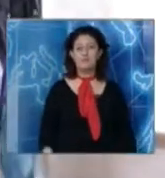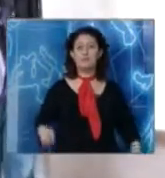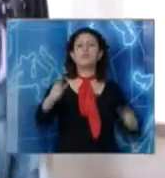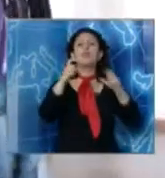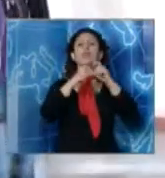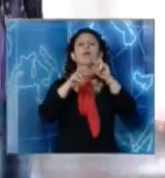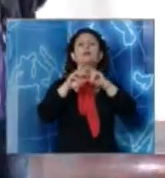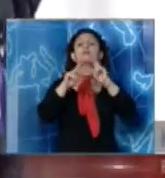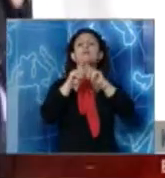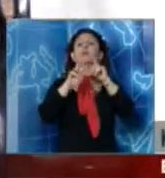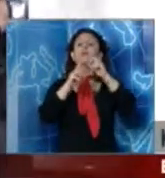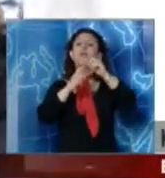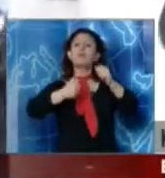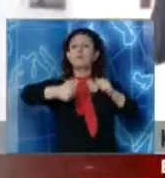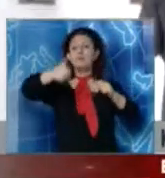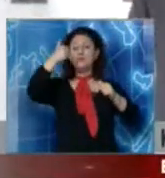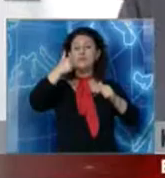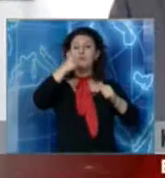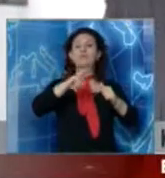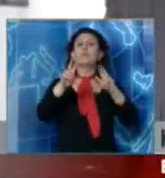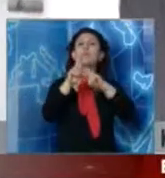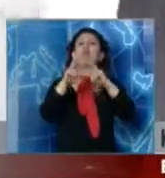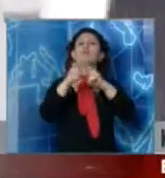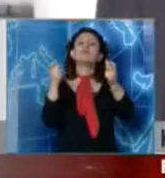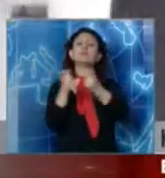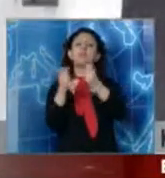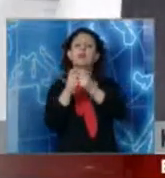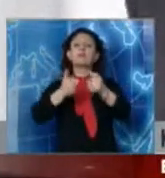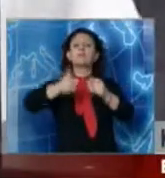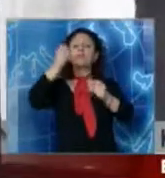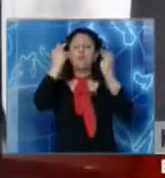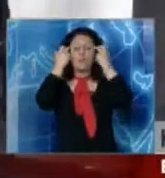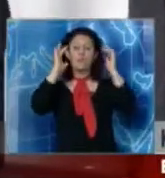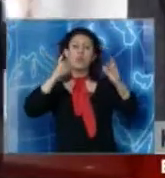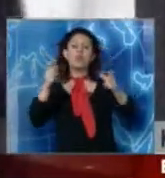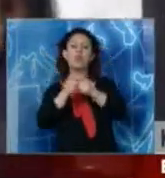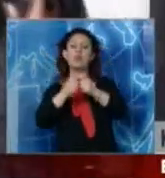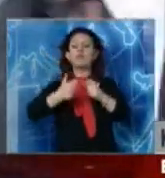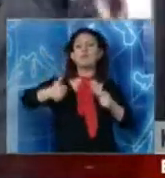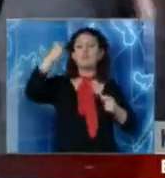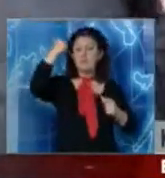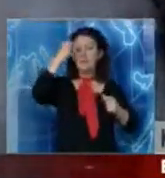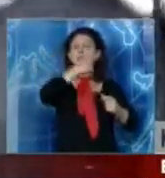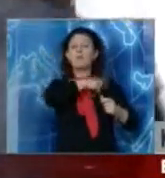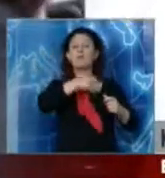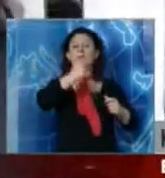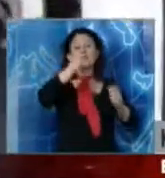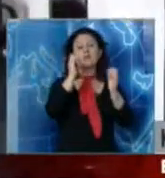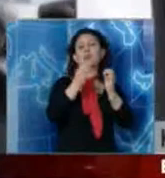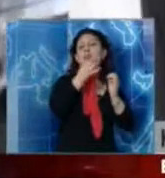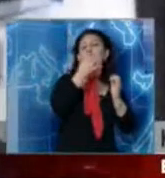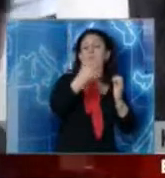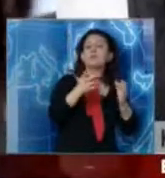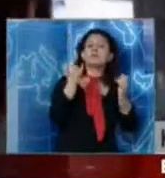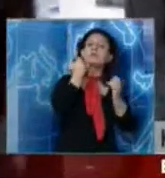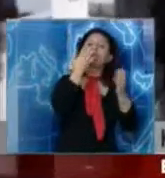Sami Korkut'un başkanlığını yaptığı Kocaeli Kafkas Kültür Derneği yönetimi, Kartepe Belediye Başkanı Şükrü Karabalık'a teşekkür